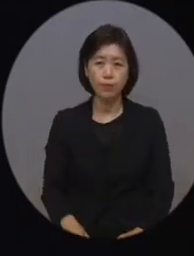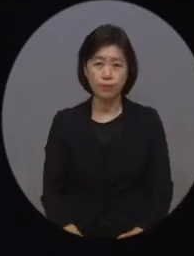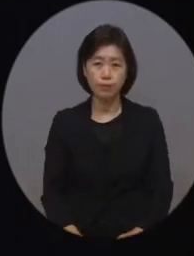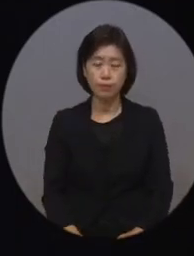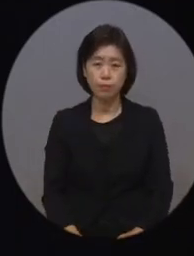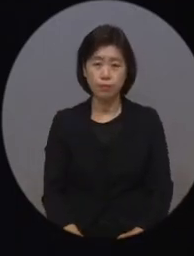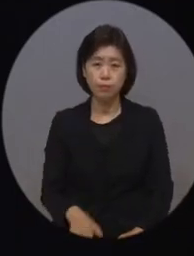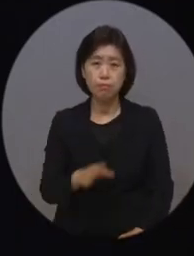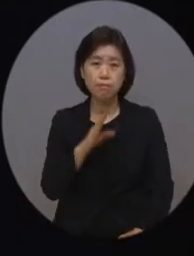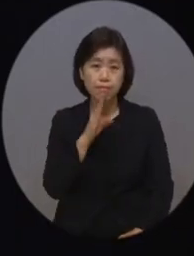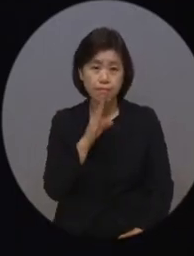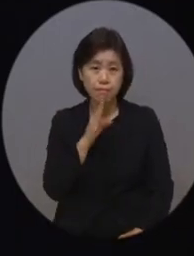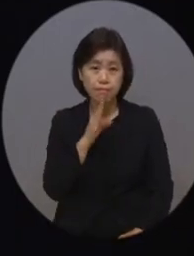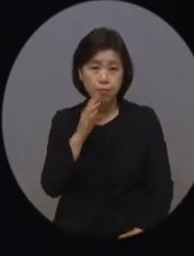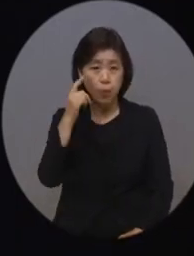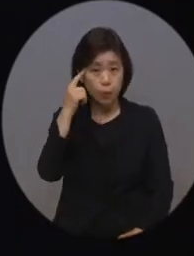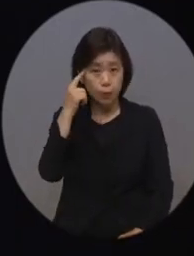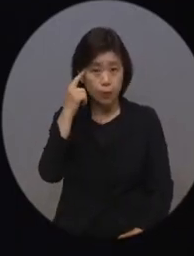그럴 수밖에.